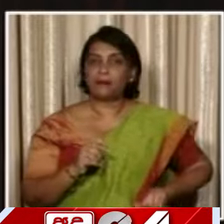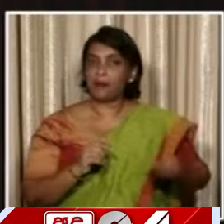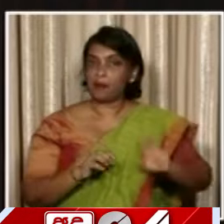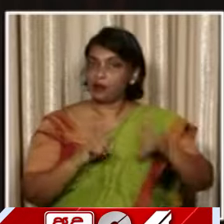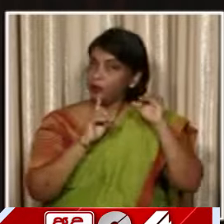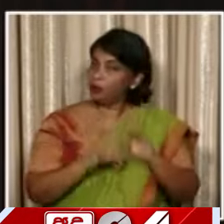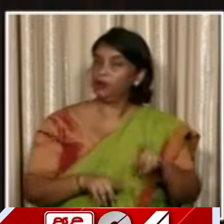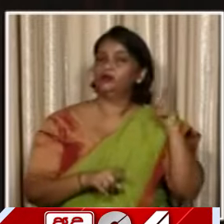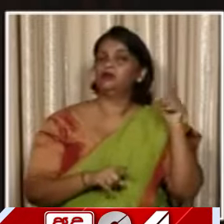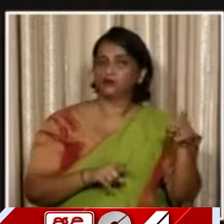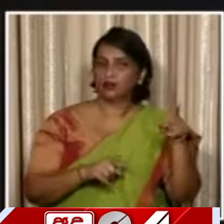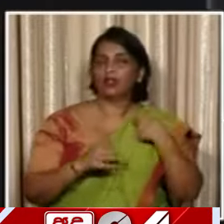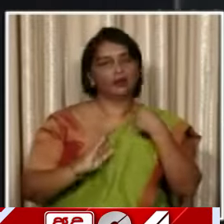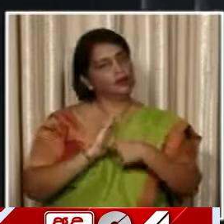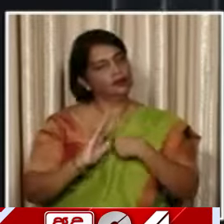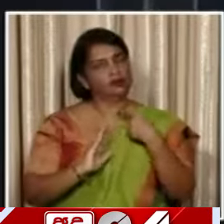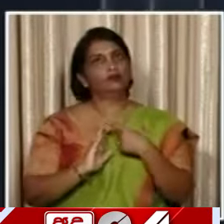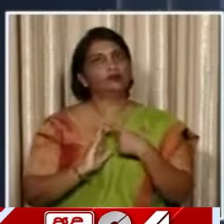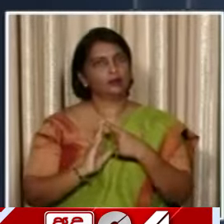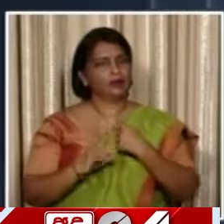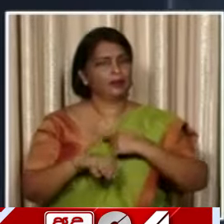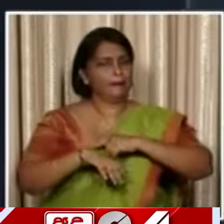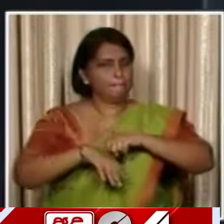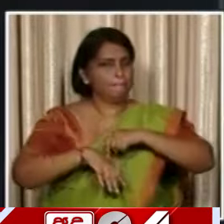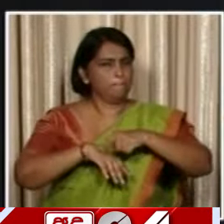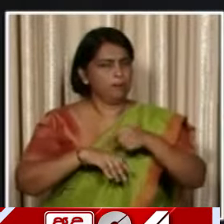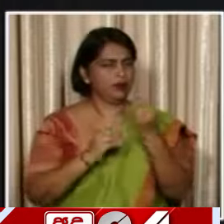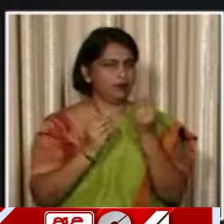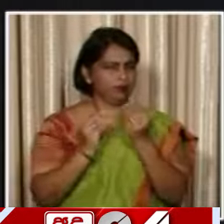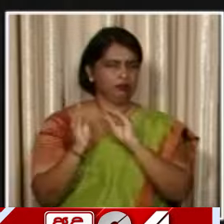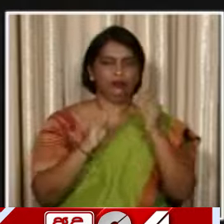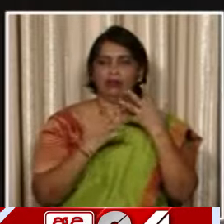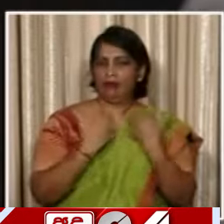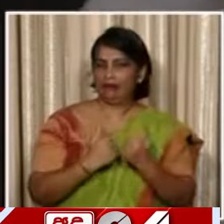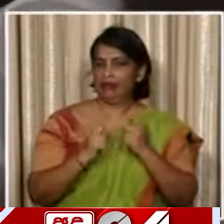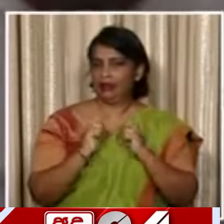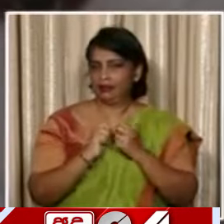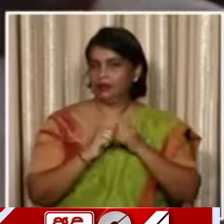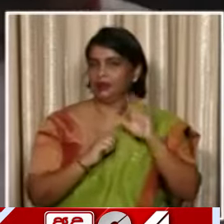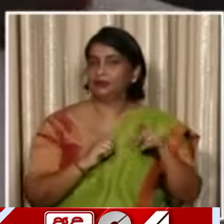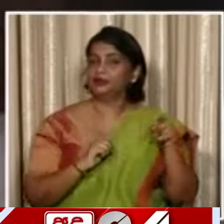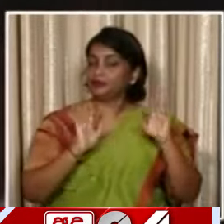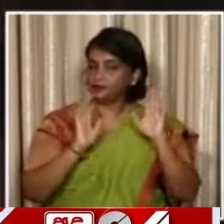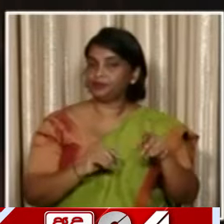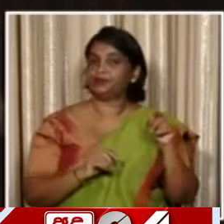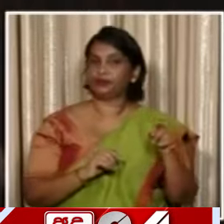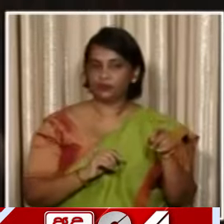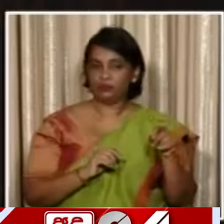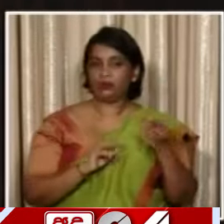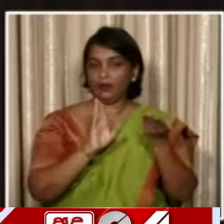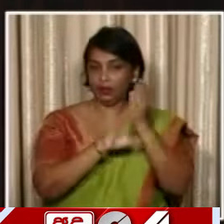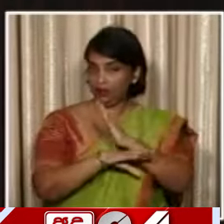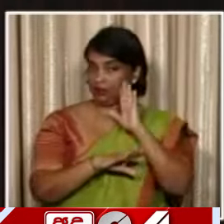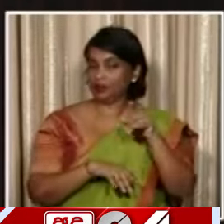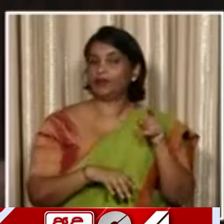වූ ඉරණම අපේ රටට පැය කිහිපයකින් අත්වෙන්න තිබුණ අවස්ථාවක් තිබුණා. හැබැයි මේ එදා